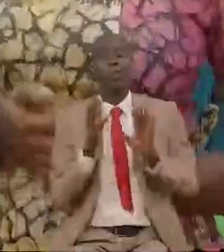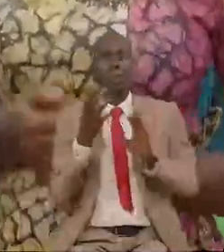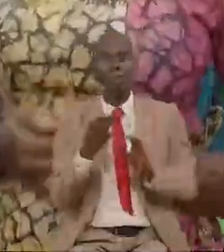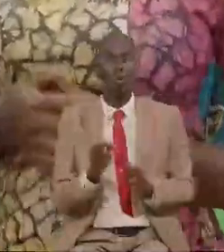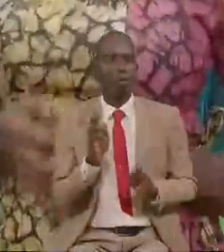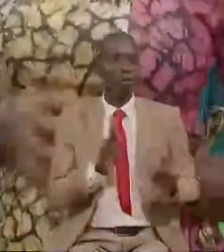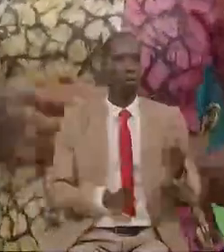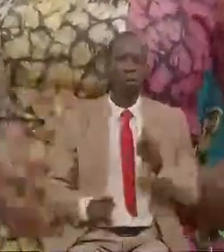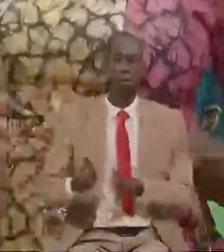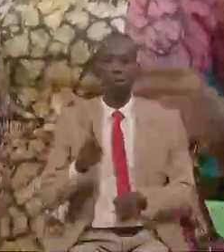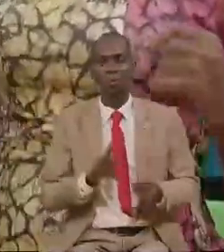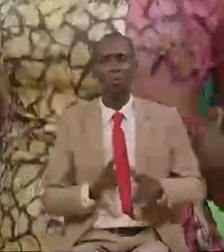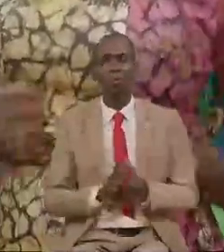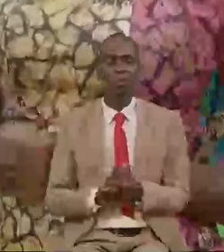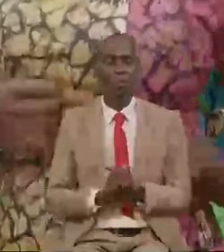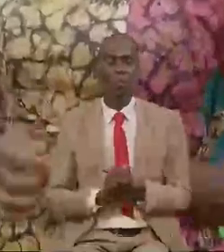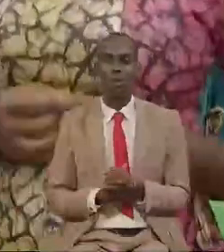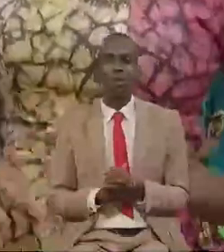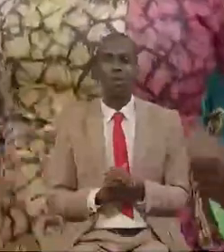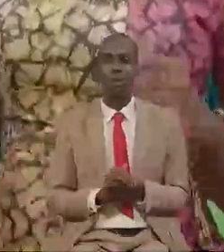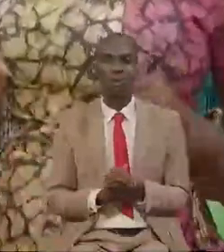de te délivrer de la crainte de l'homme.